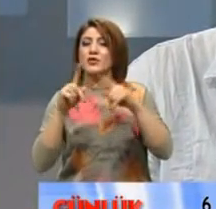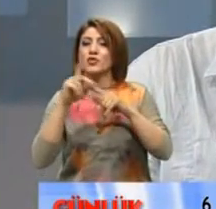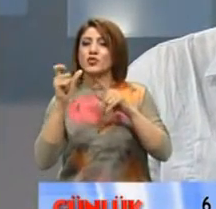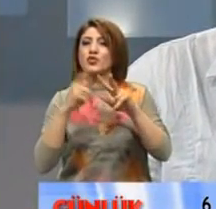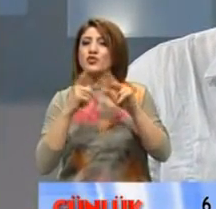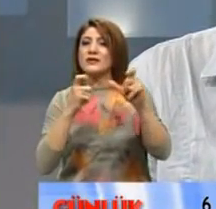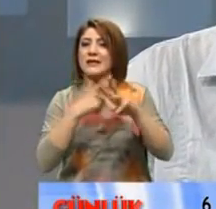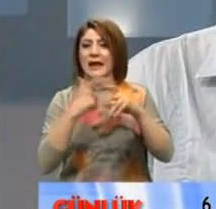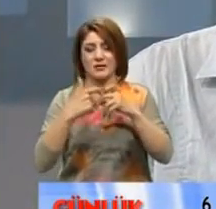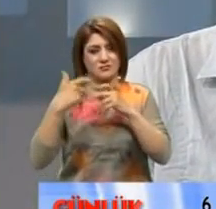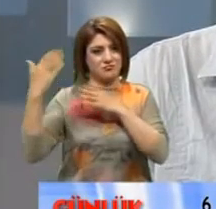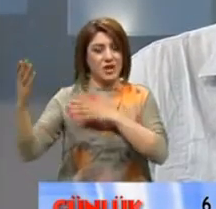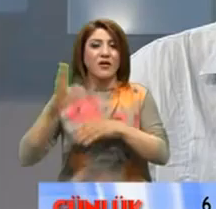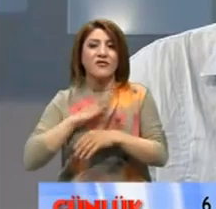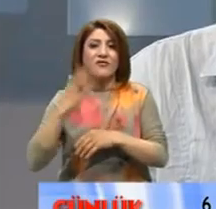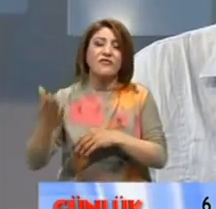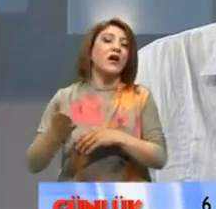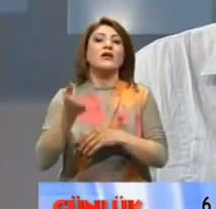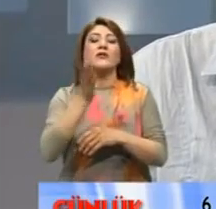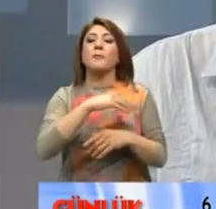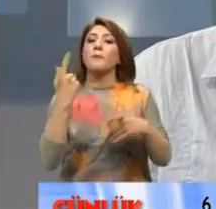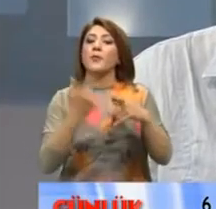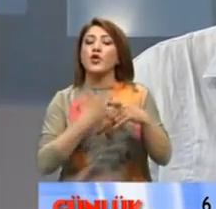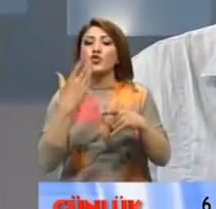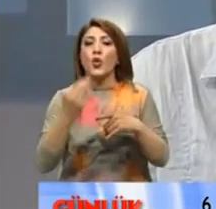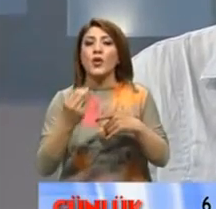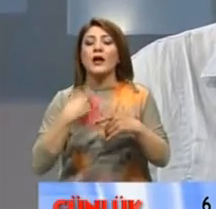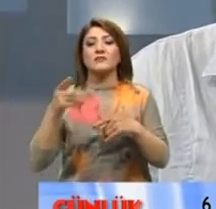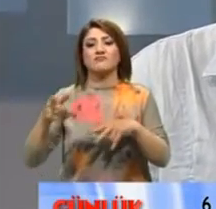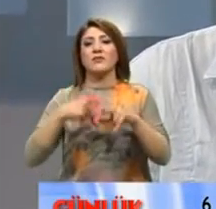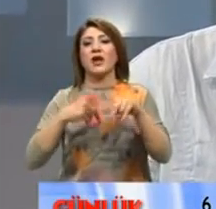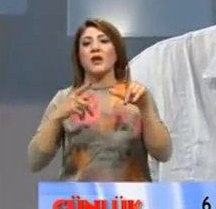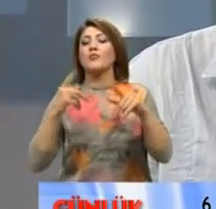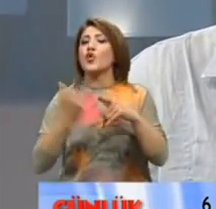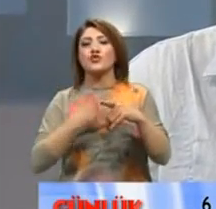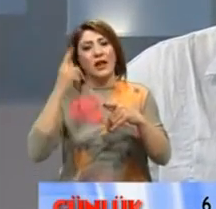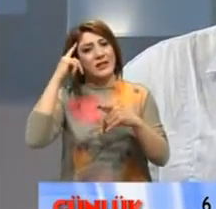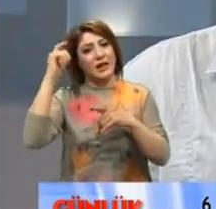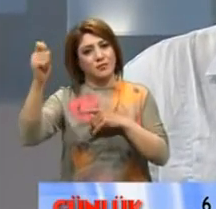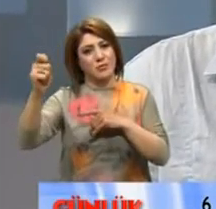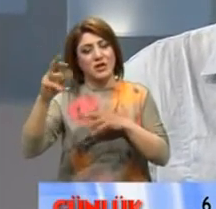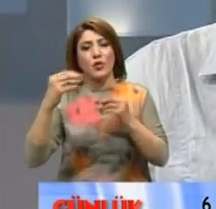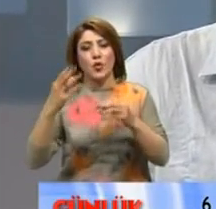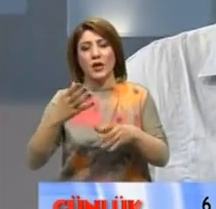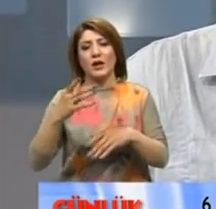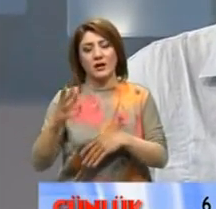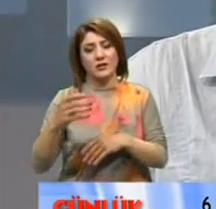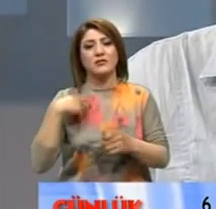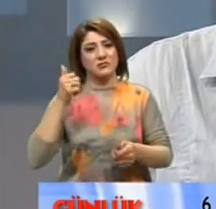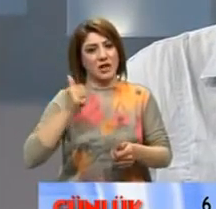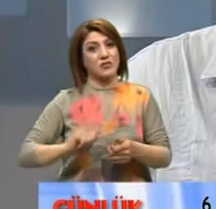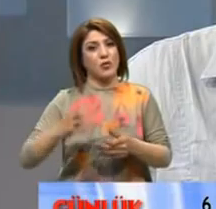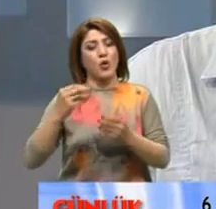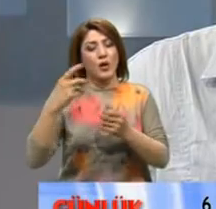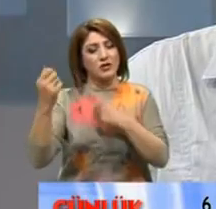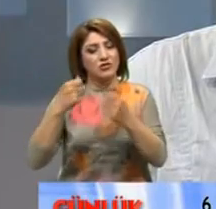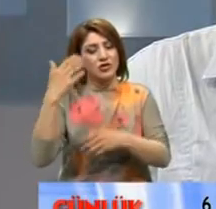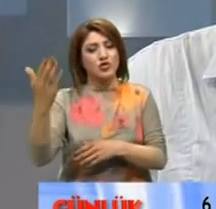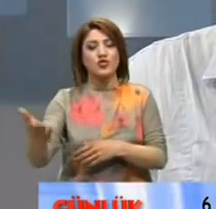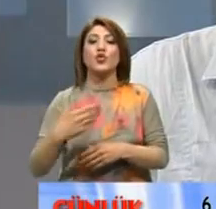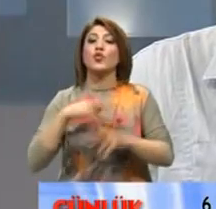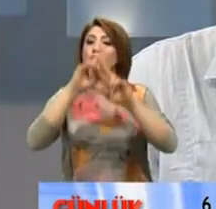Bunun haricinde daha önce projemizde olan doktora sonrası araştırmacımız vardı. Aslı Altan. Şu an proje danışmanı olarak devam ediyor. Uluslararası danışmanlarımız